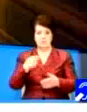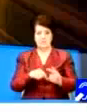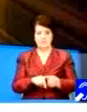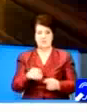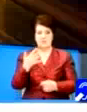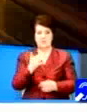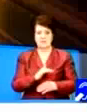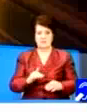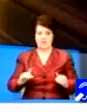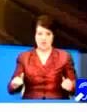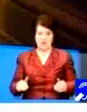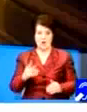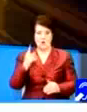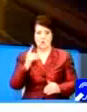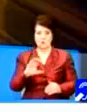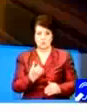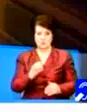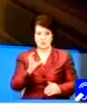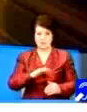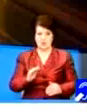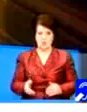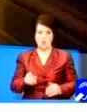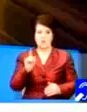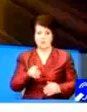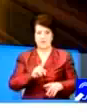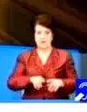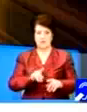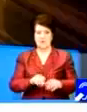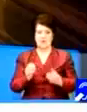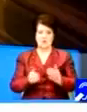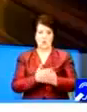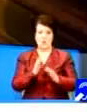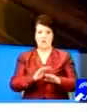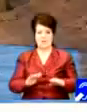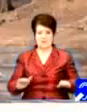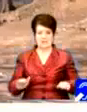de micuți. Alți peste 100 de copii vor putea merge și ei în curând la noua grădiniță.